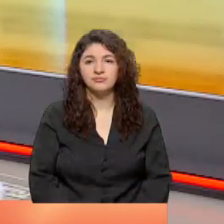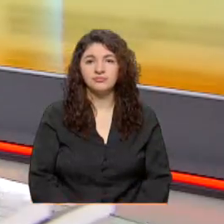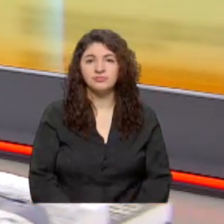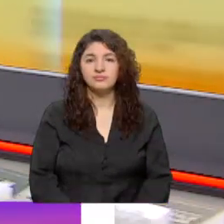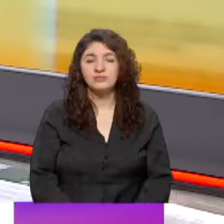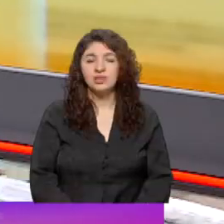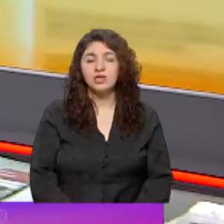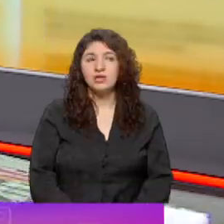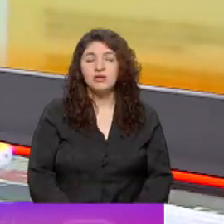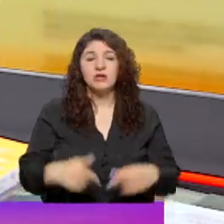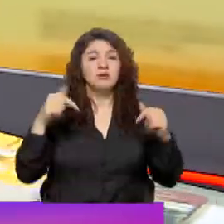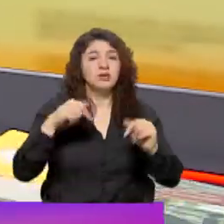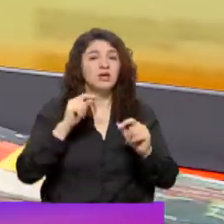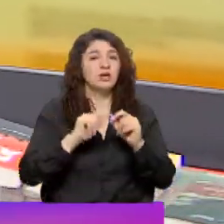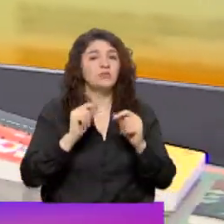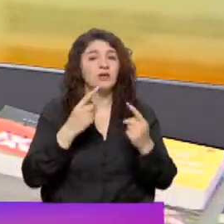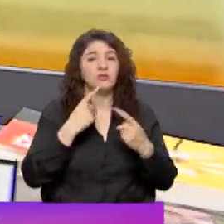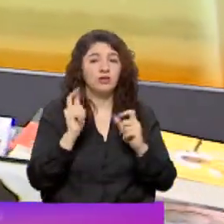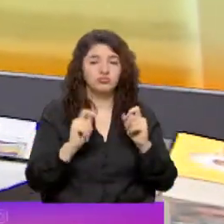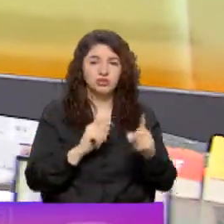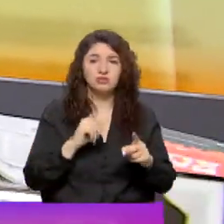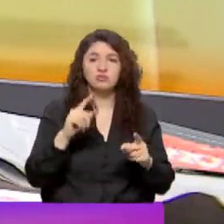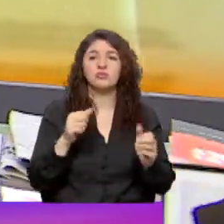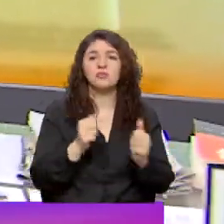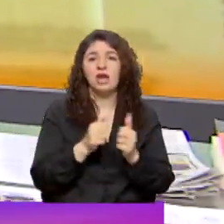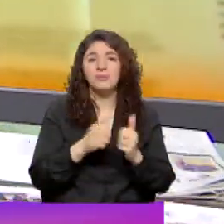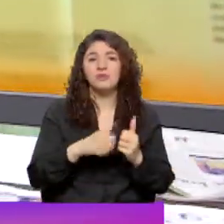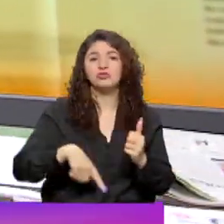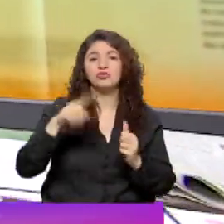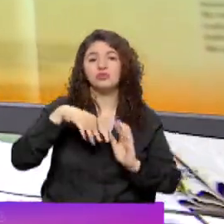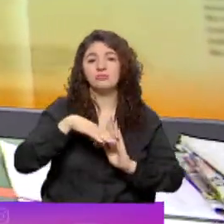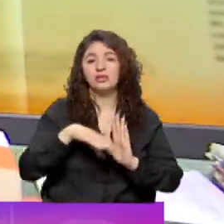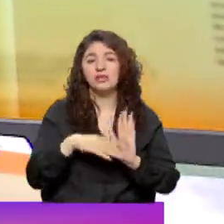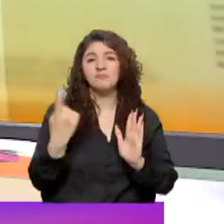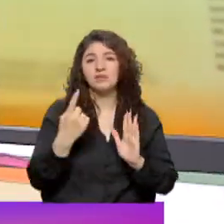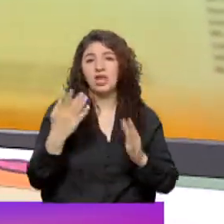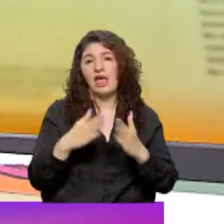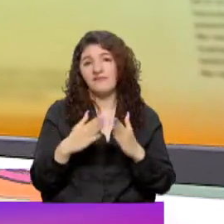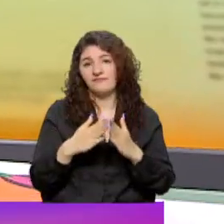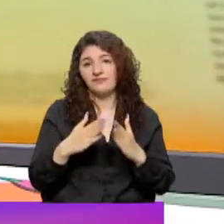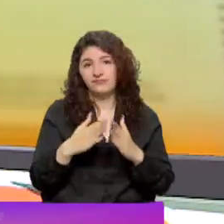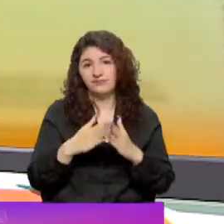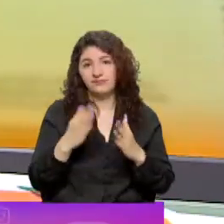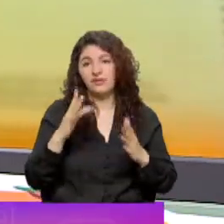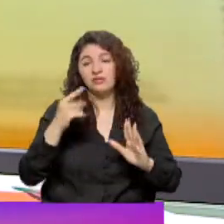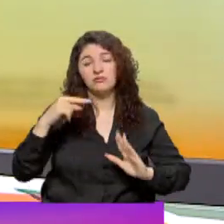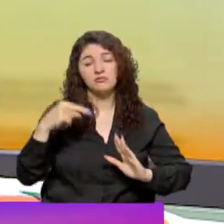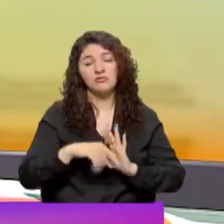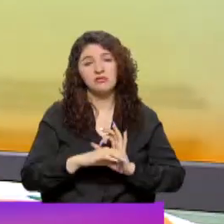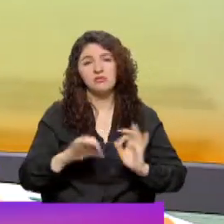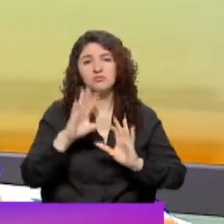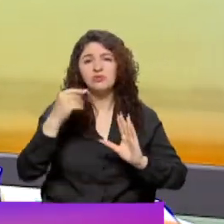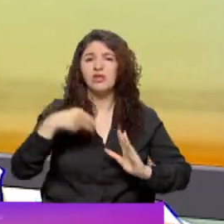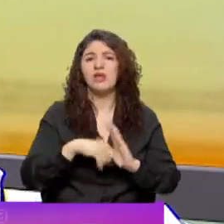Selam bugün ekonomiyi konuşacağız Bununla birlikte Gündem maddelerinden birisi konut biteli konu